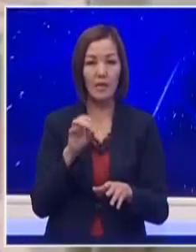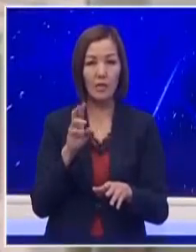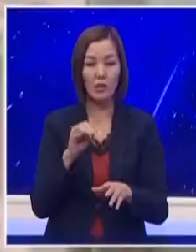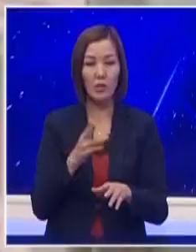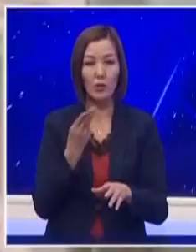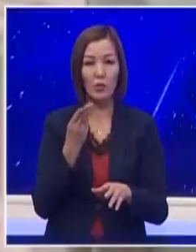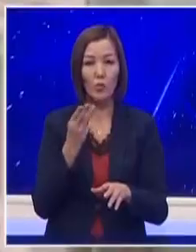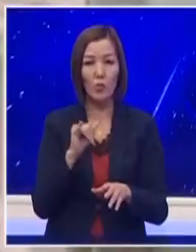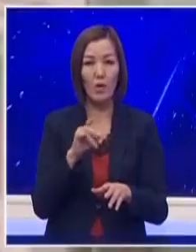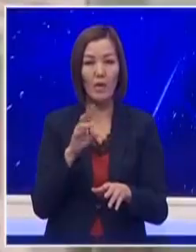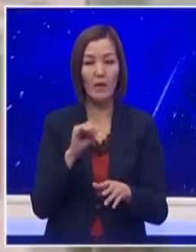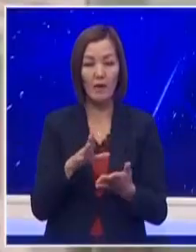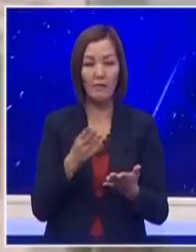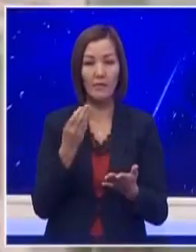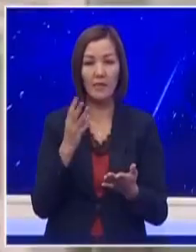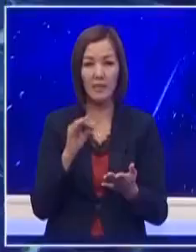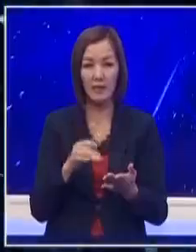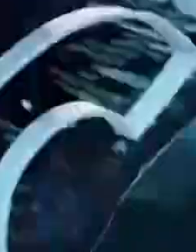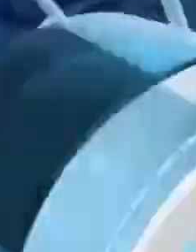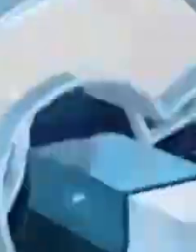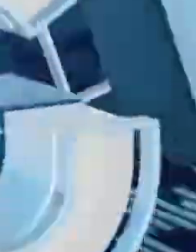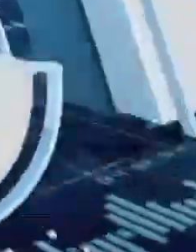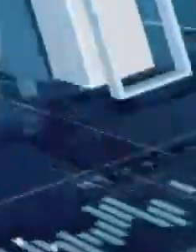Чокан валиханов Юрий Синкевич